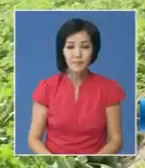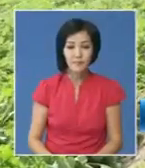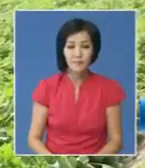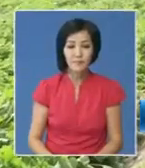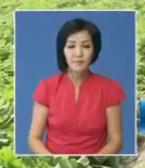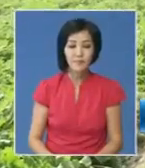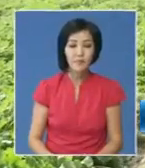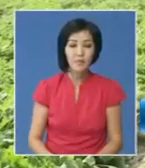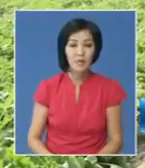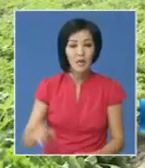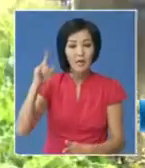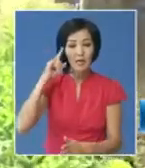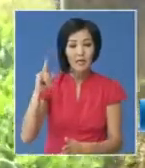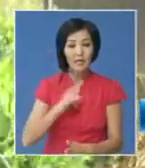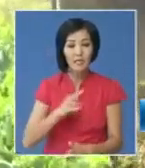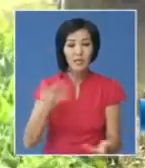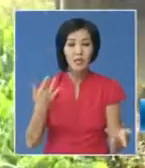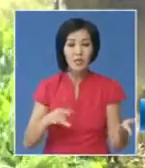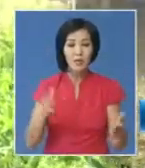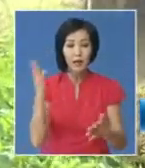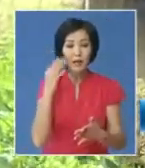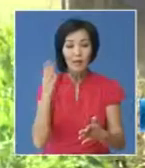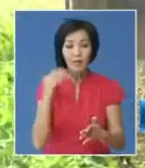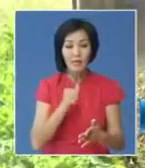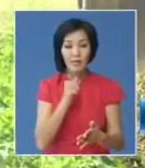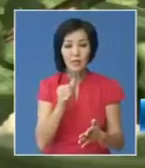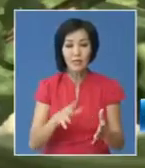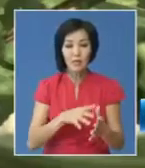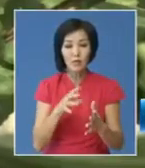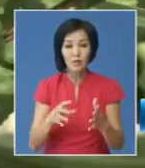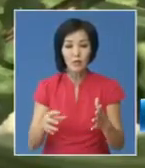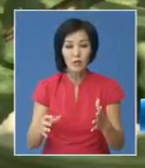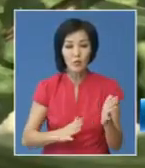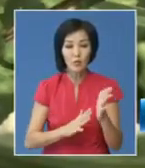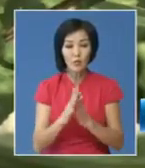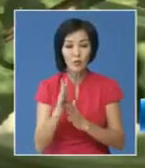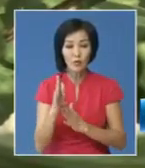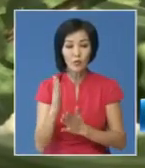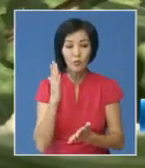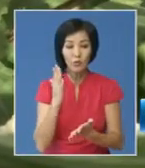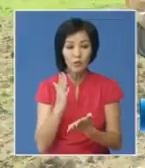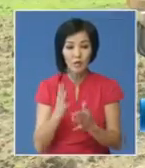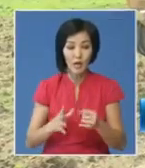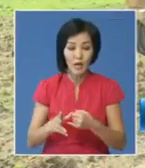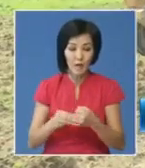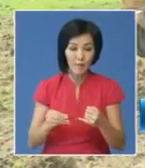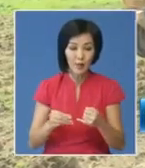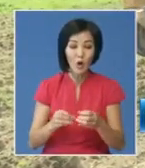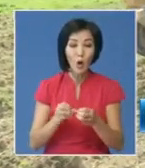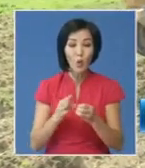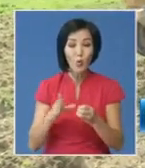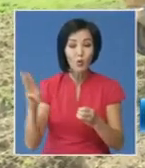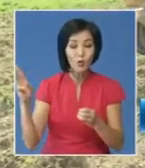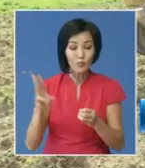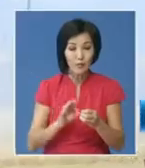Айта кету керек, елімізде Алматы мен Жамбыл облысында қызылша шаруашылығы жолға қойылған. Ел тұрғындары тұтынатын қанттың 13%-ын осы екі